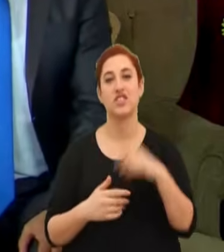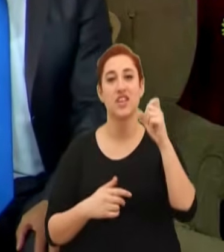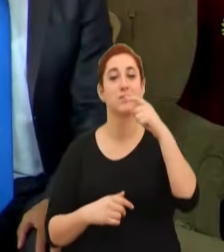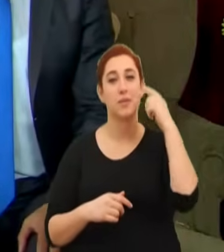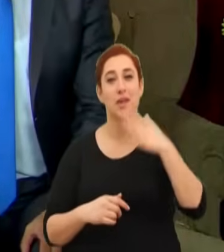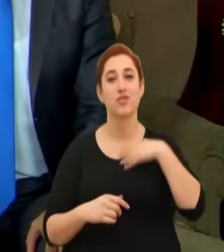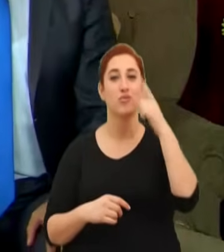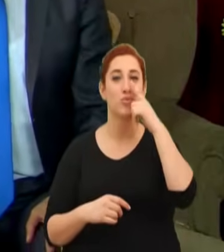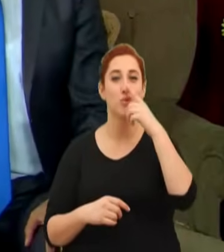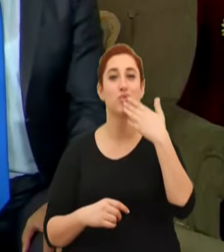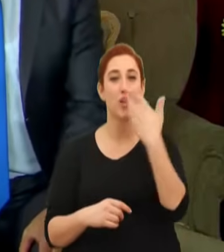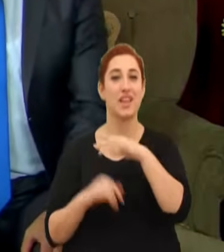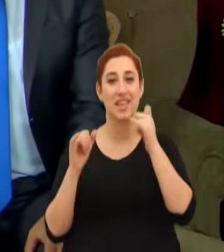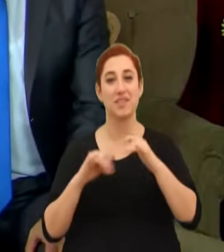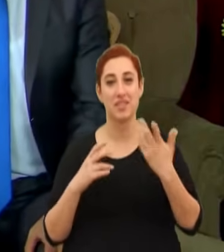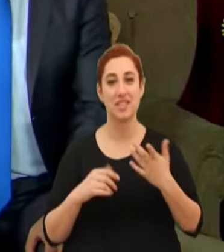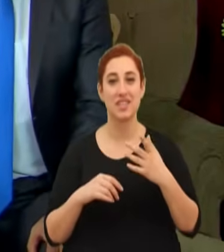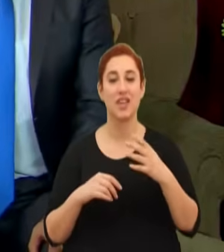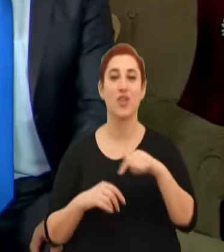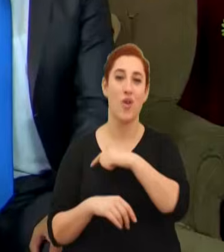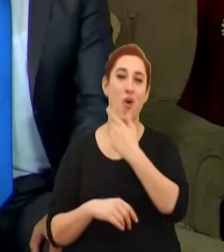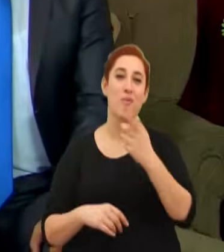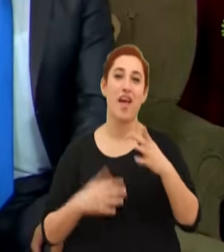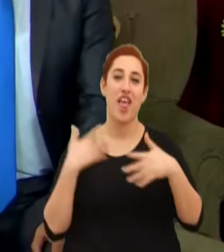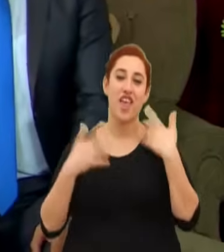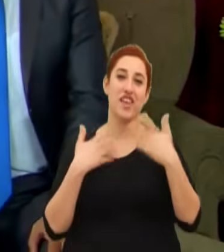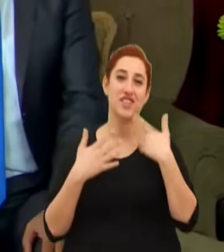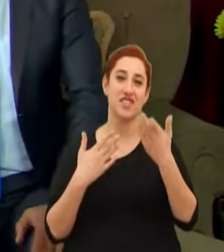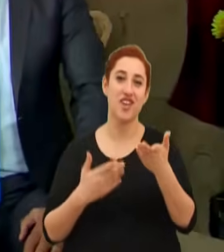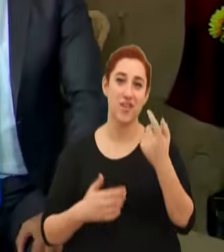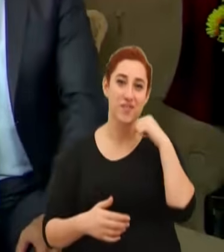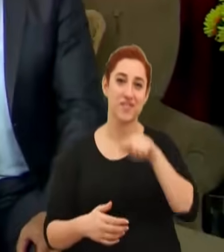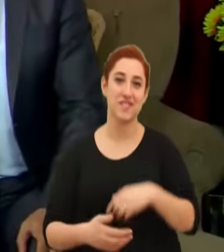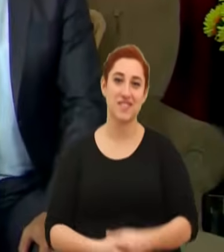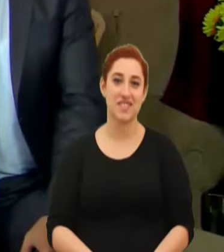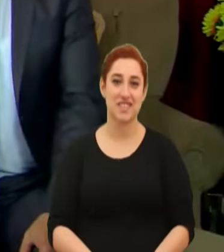Cezmi Beyciğim, müdürüm de söylediği gibi işte. Normal heyecandan tabii.